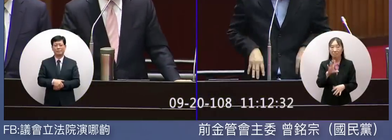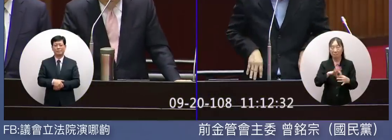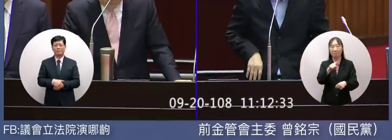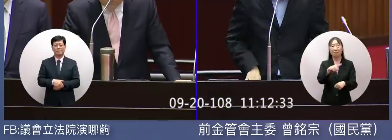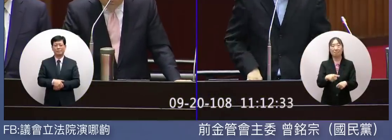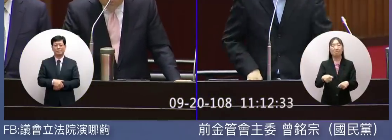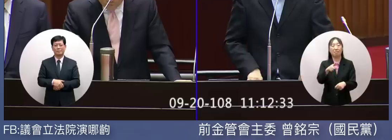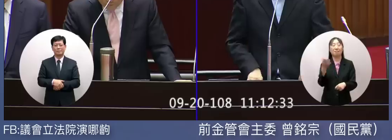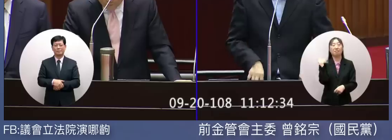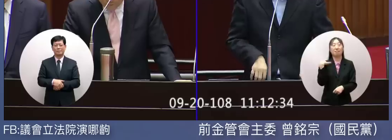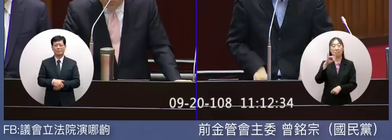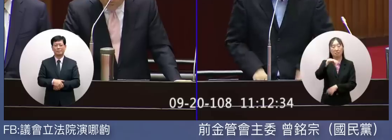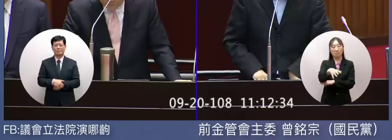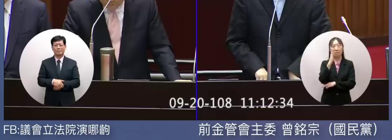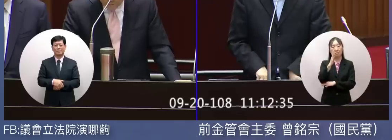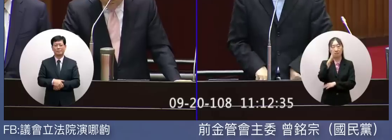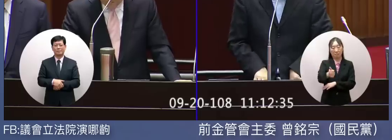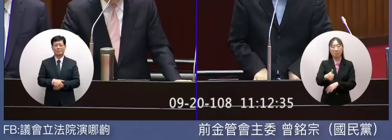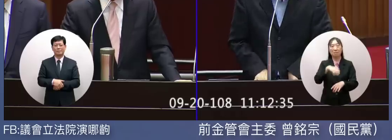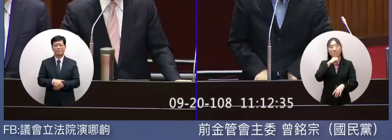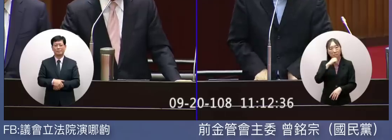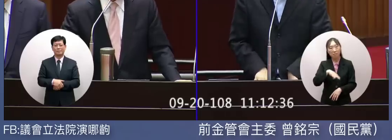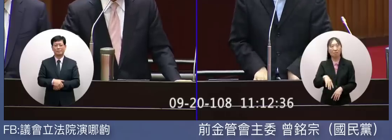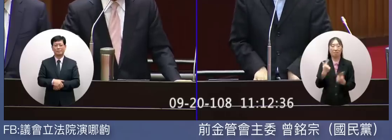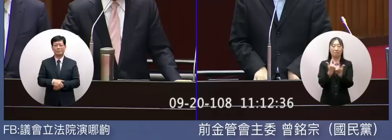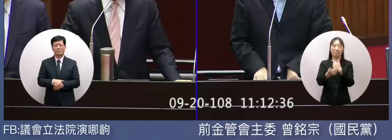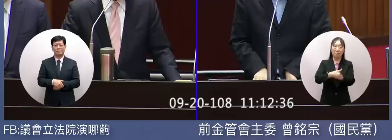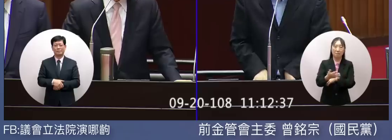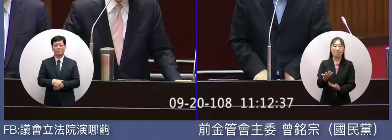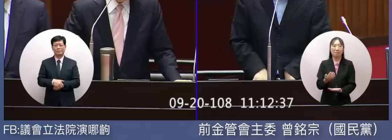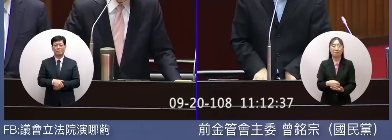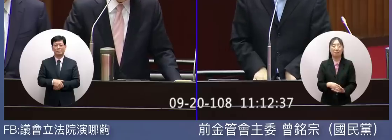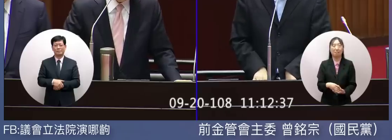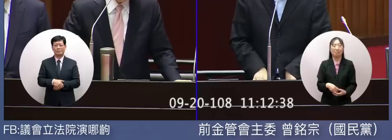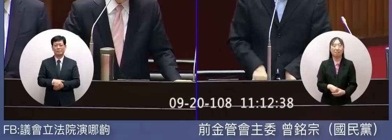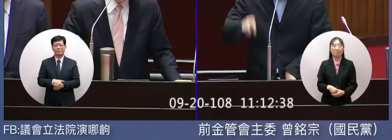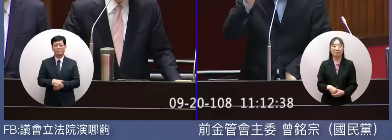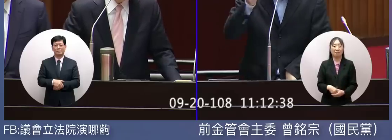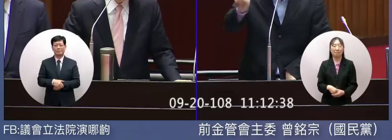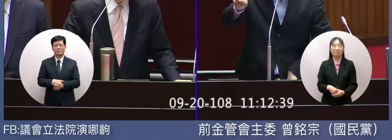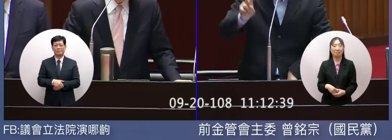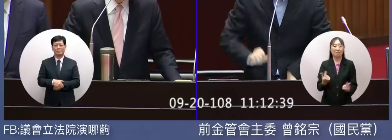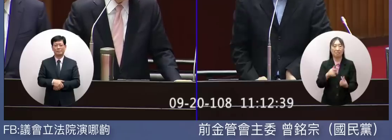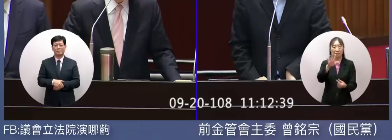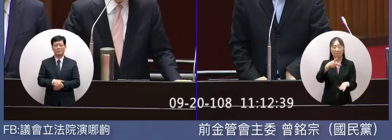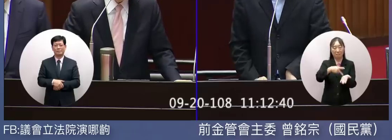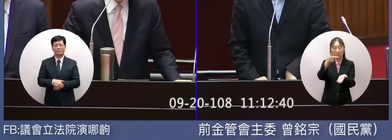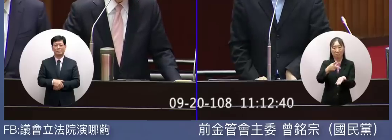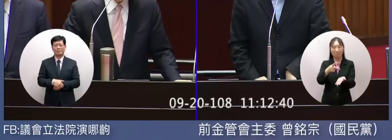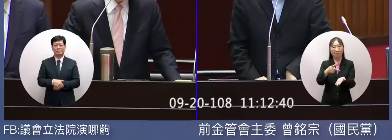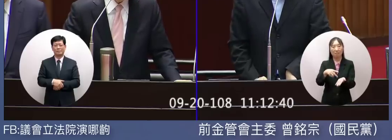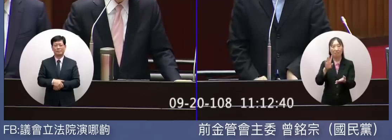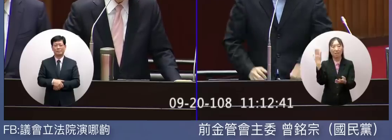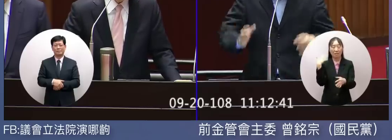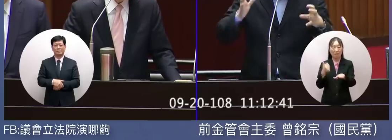当过地方行政所长，包括屏东，包括台北县，又如同你讲的，已经两度当行政院